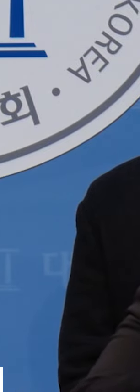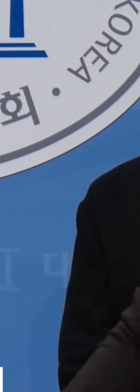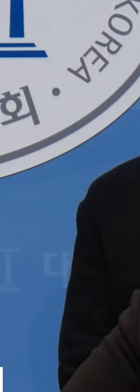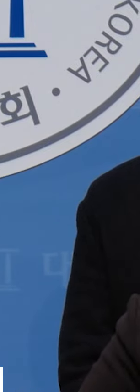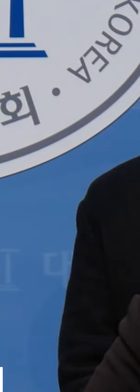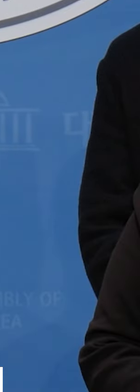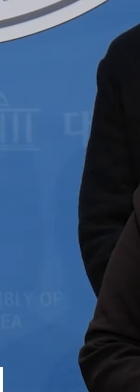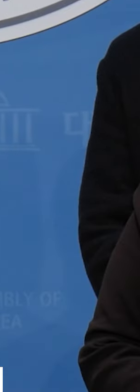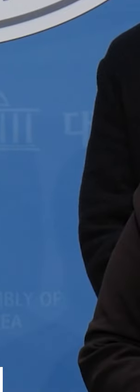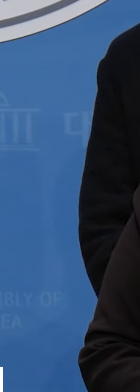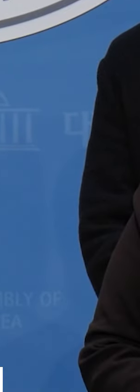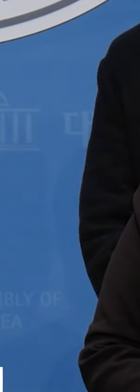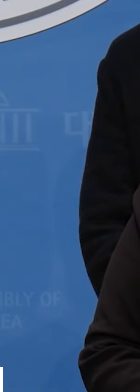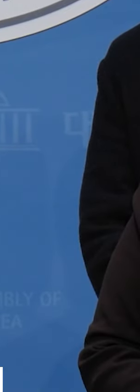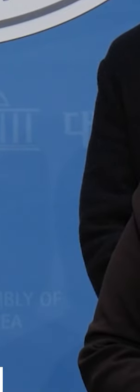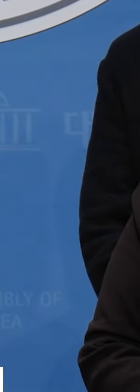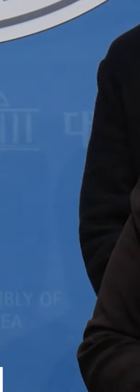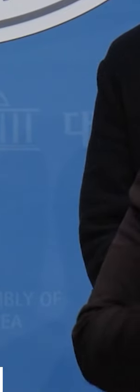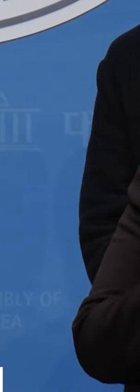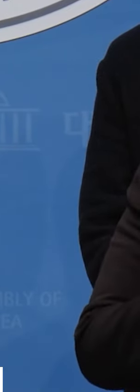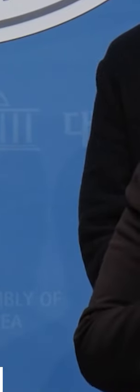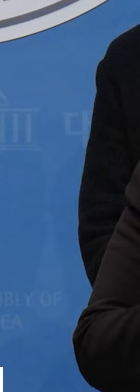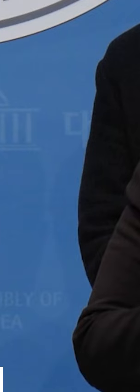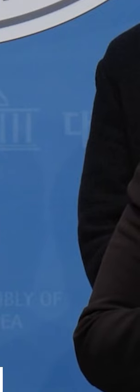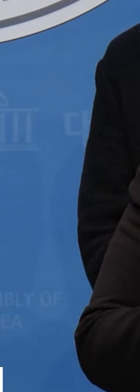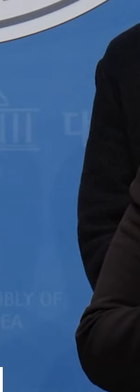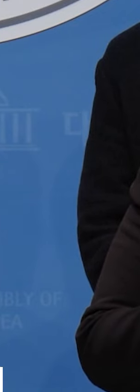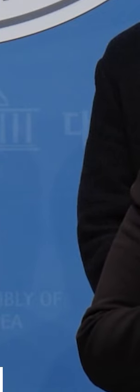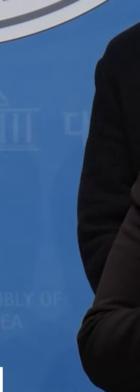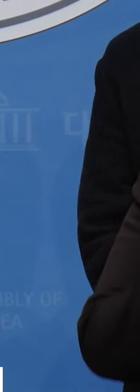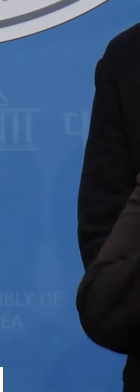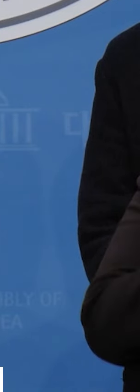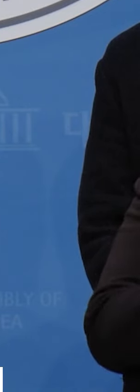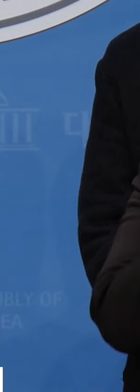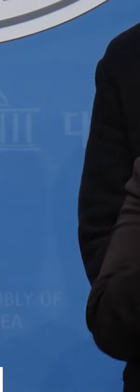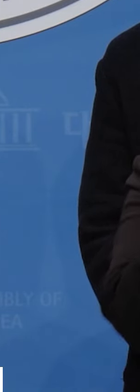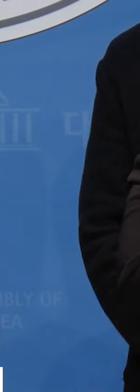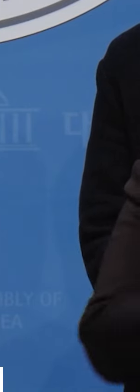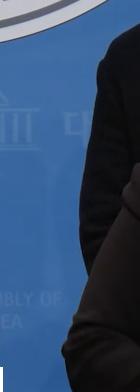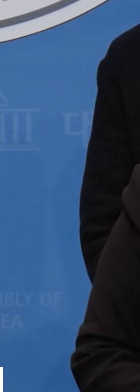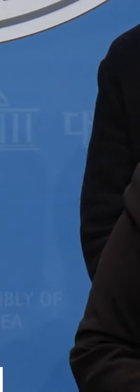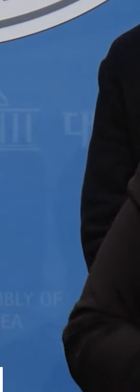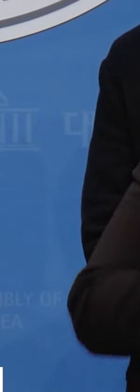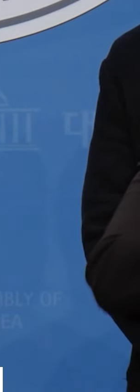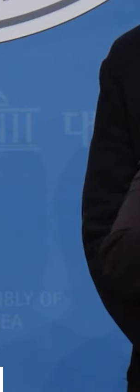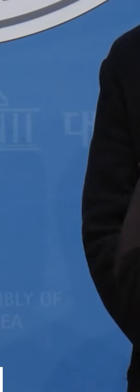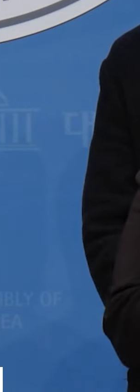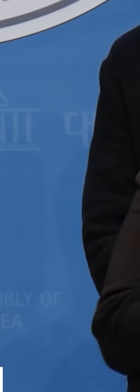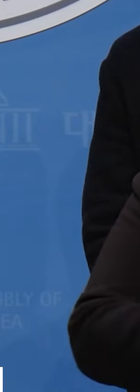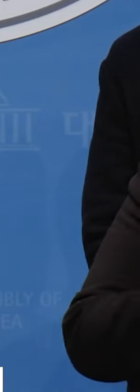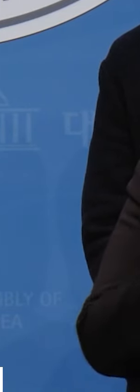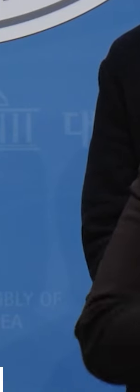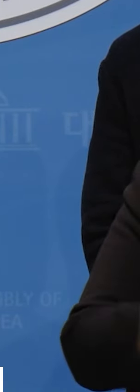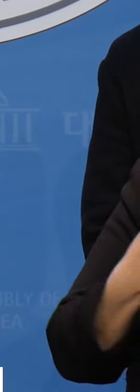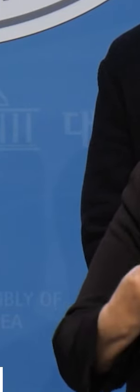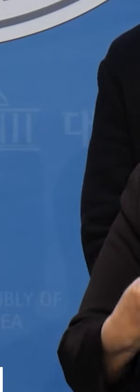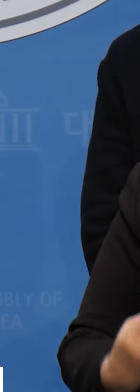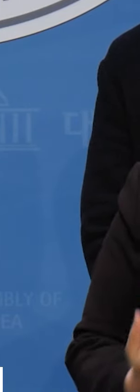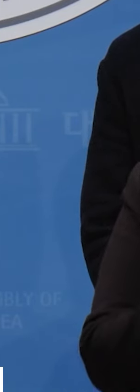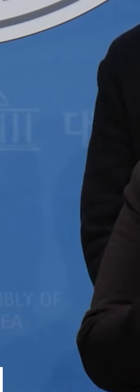강조했습니다. 이 자리를 빌려 오세훈 시장에게 묻겠습니다. 제주 4.3 사건과 여순 사건